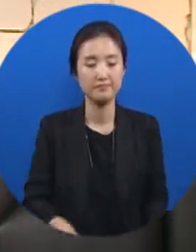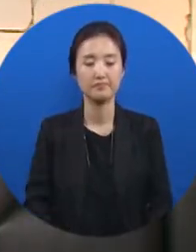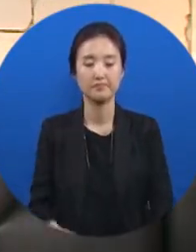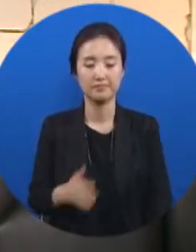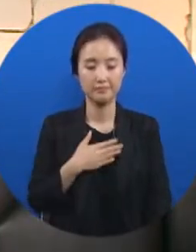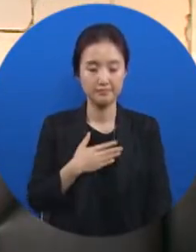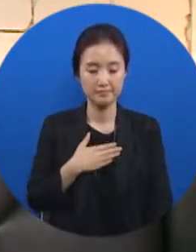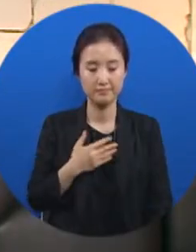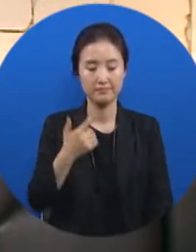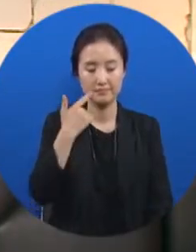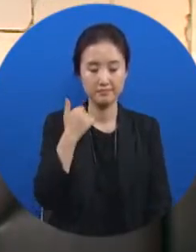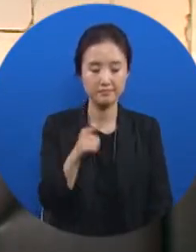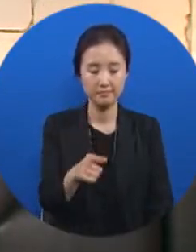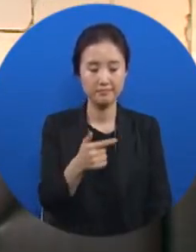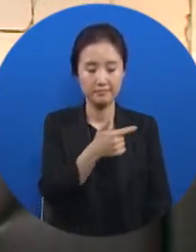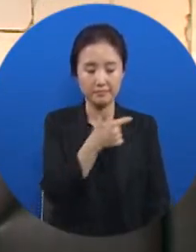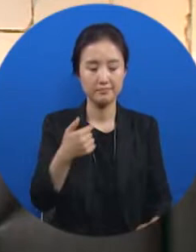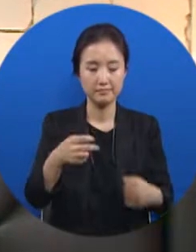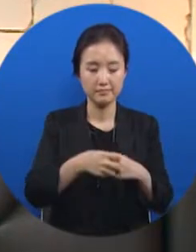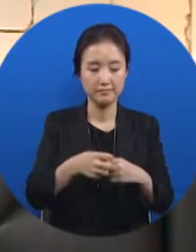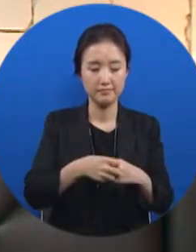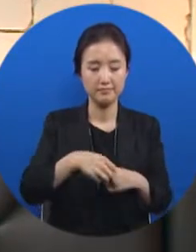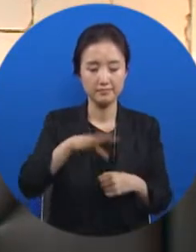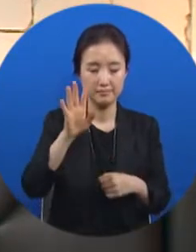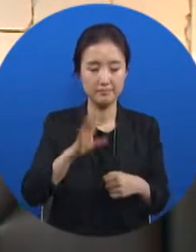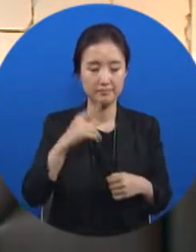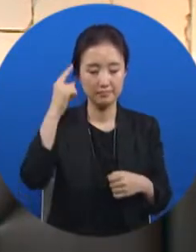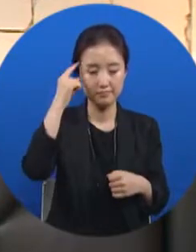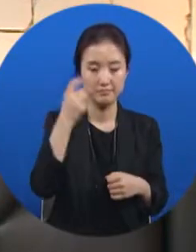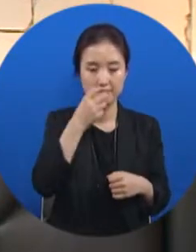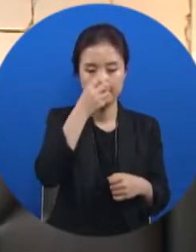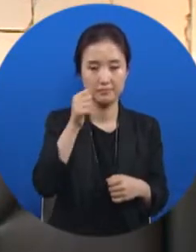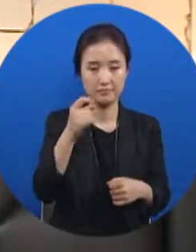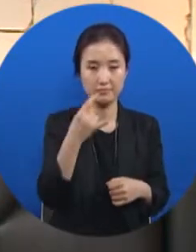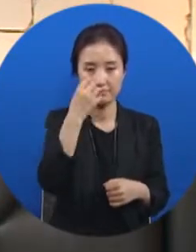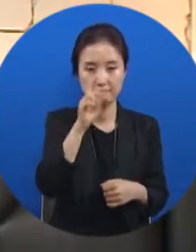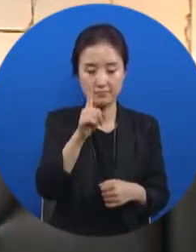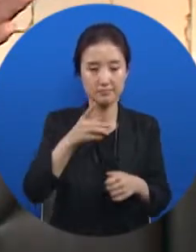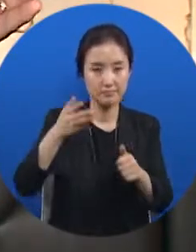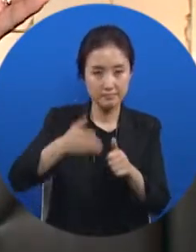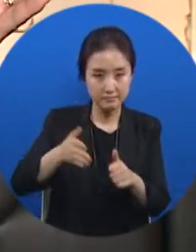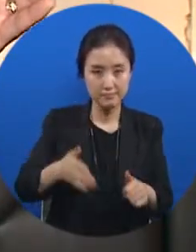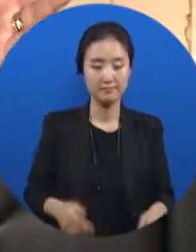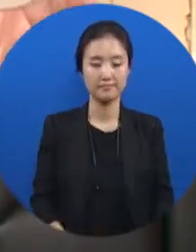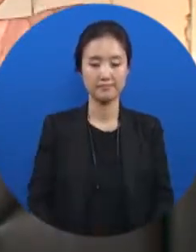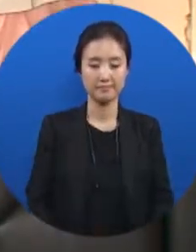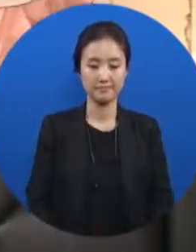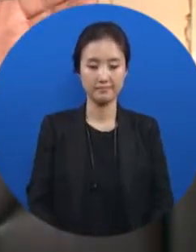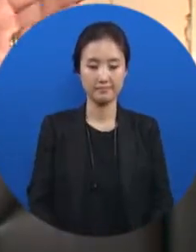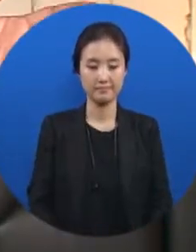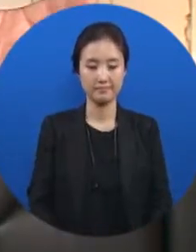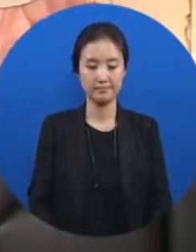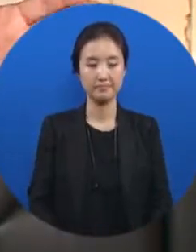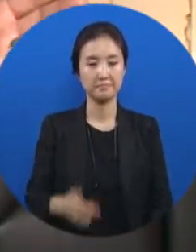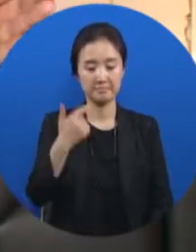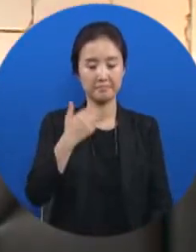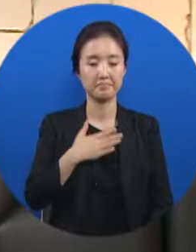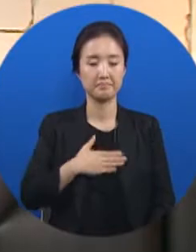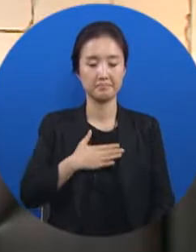제가 아는 형님 병원에 가서 우리 그냥 내시경 검사 한번 받아보시죠 라고 했더니 저희 아버지가